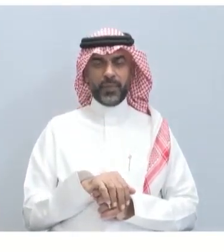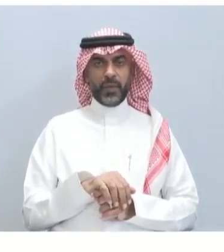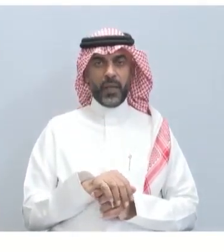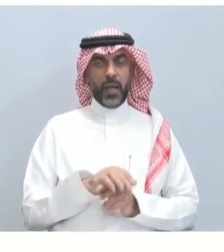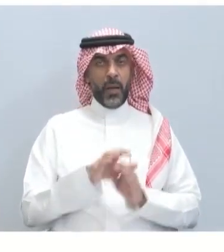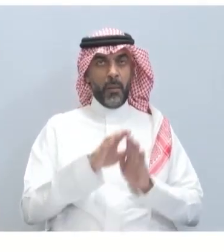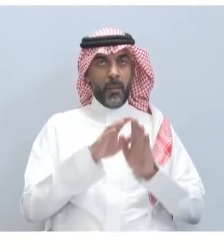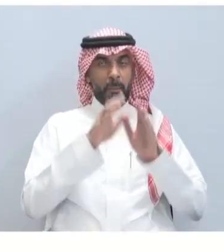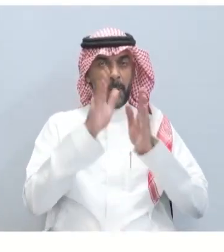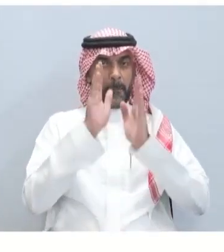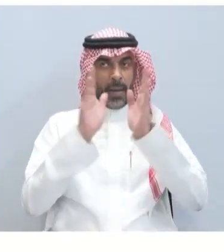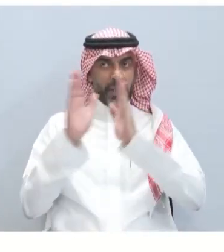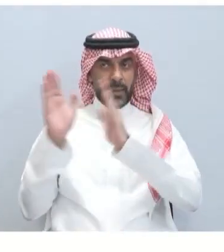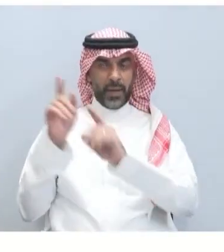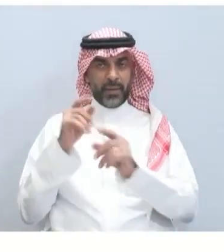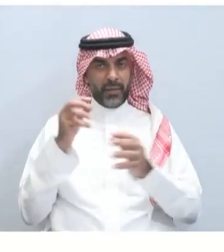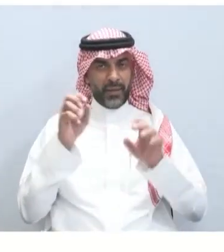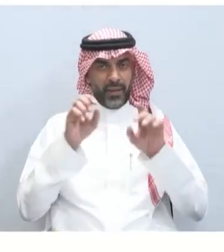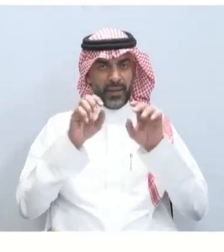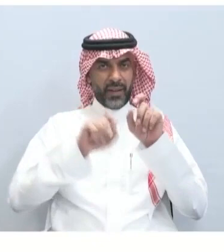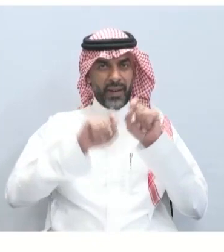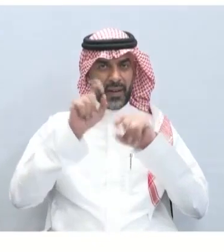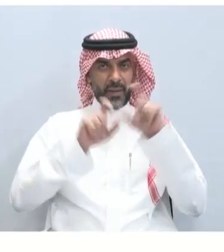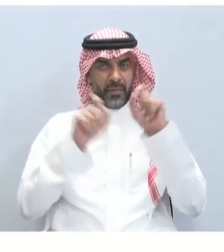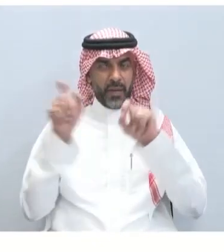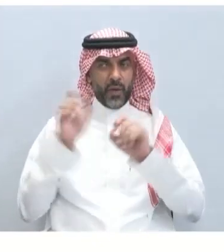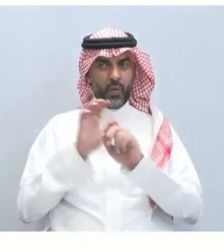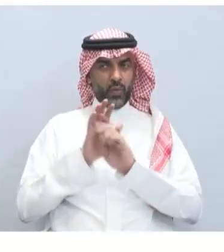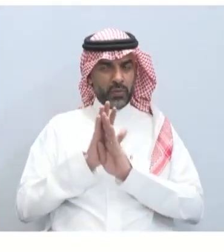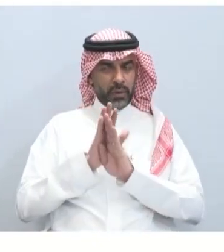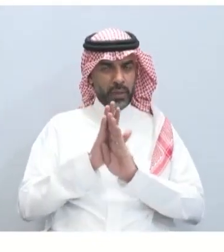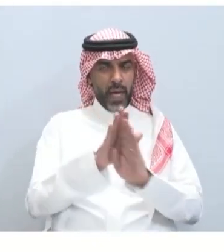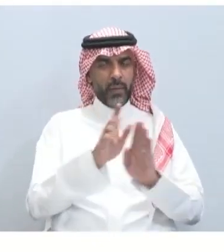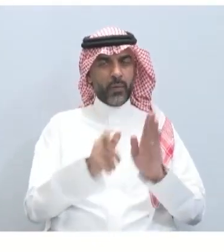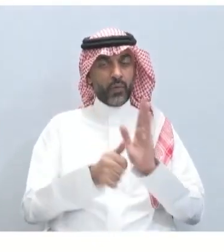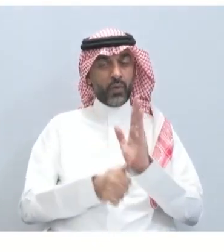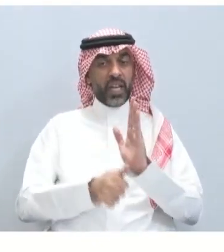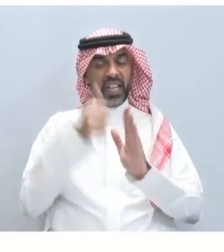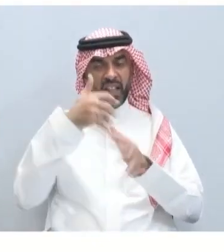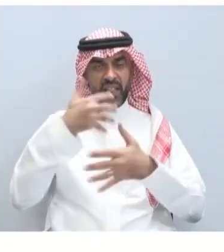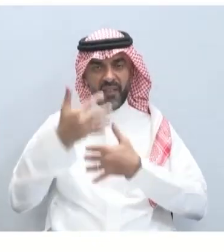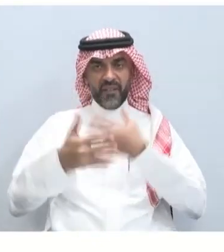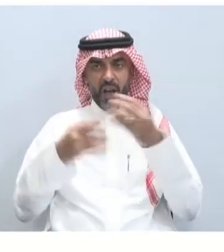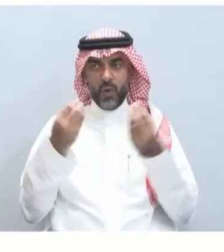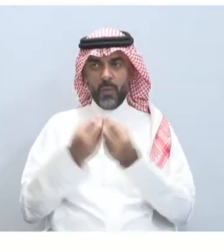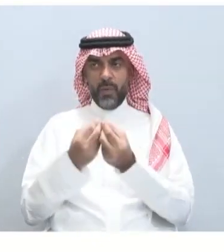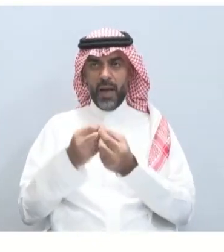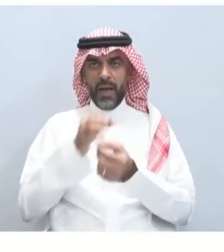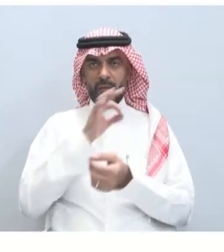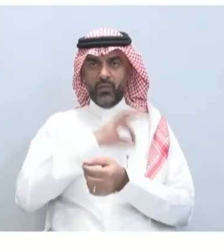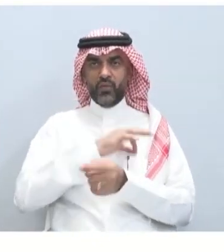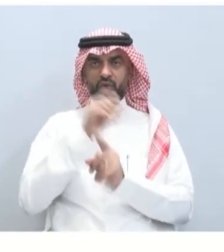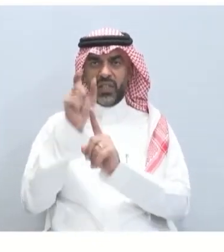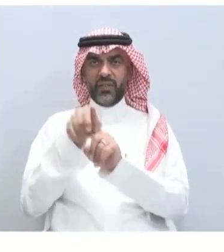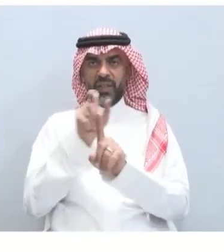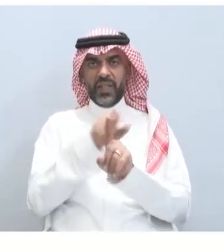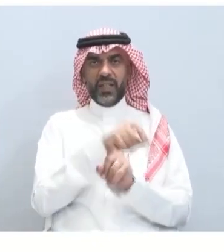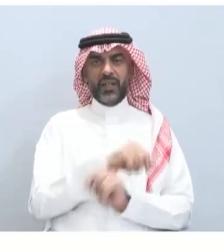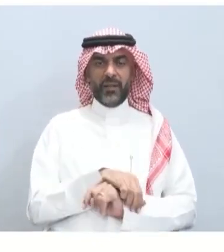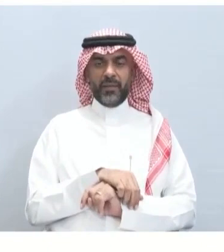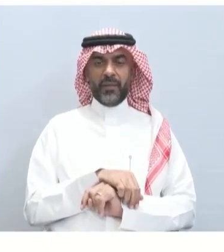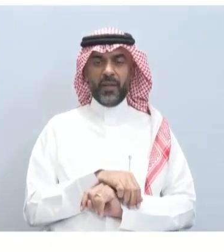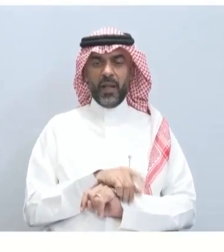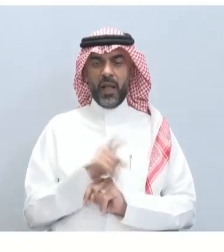تدعم المكتبات الرقميه امكانيه التفاعل مع المستفيدين وهل هذه الميزه او الخدمه